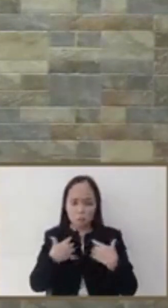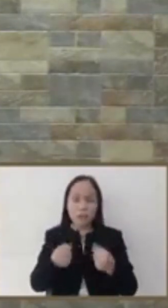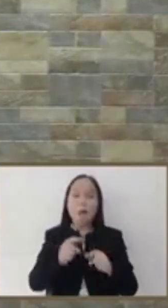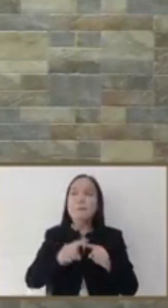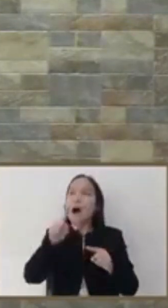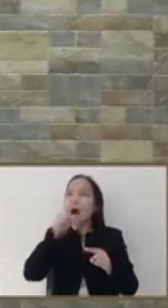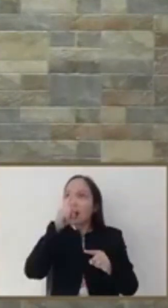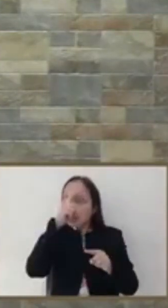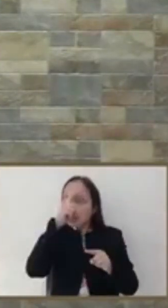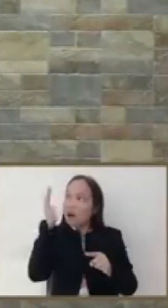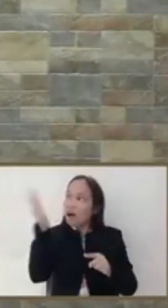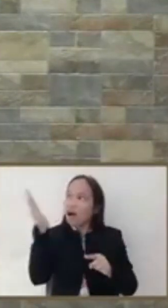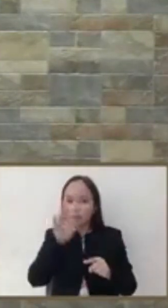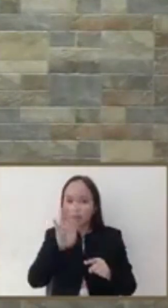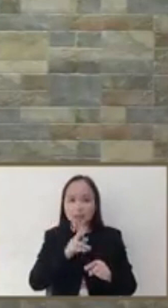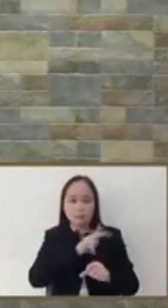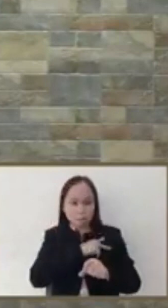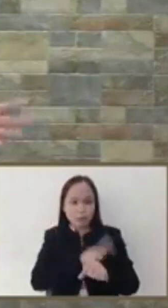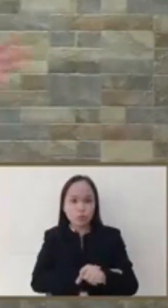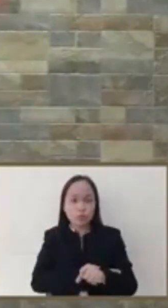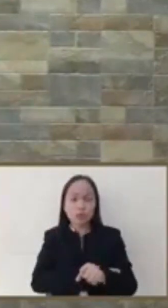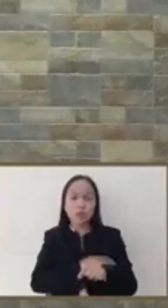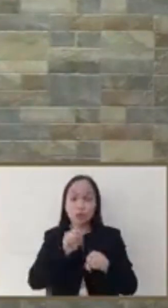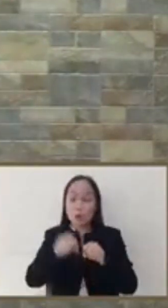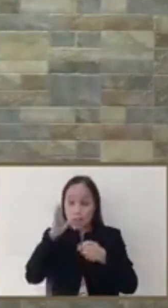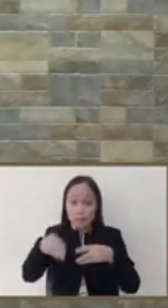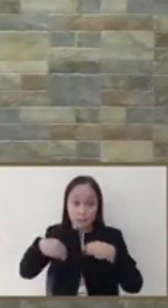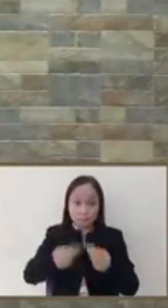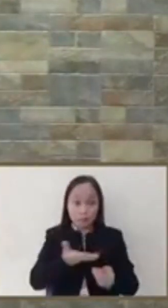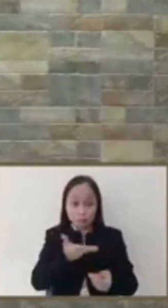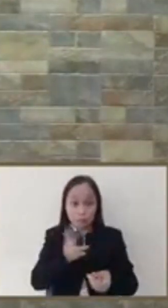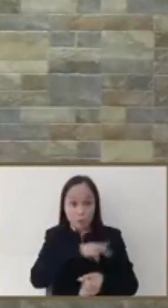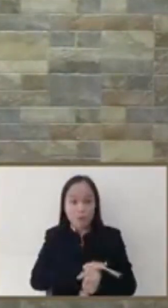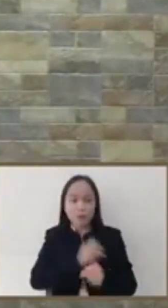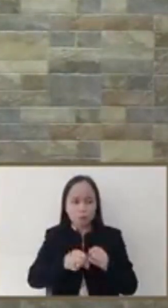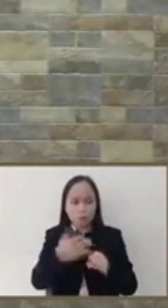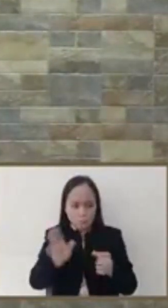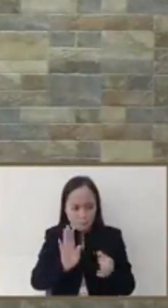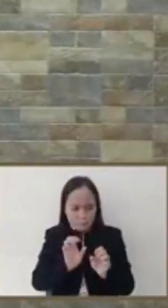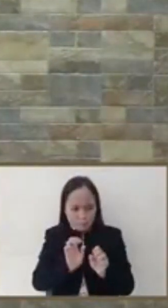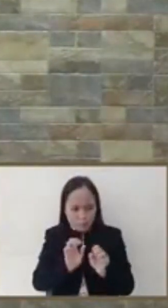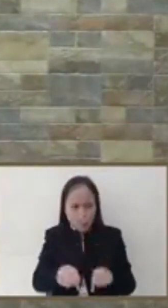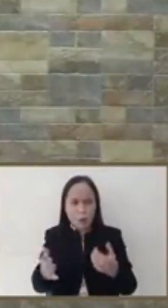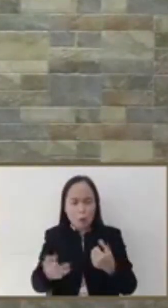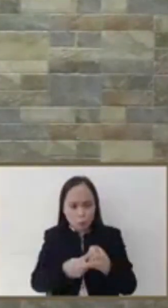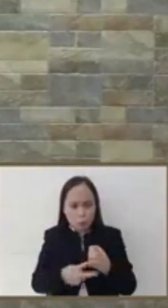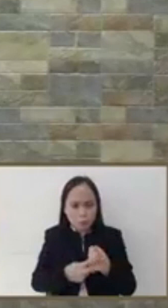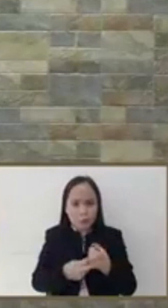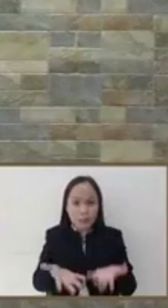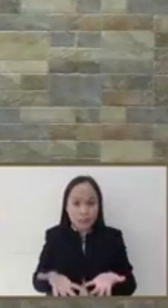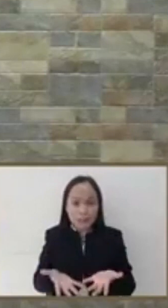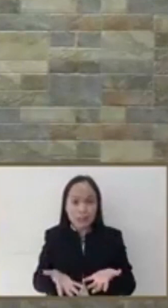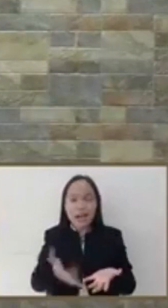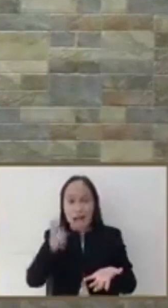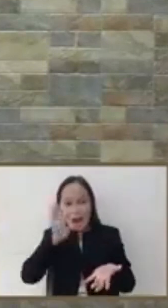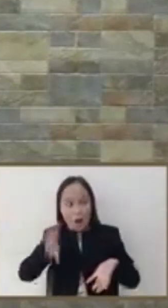ng Diyos. Kaya kung binibigyan ka ng Diyos ng kakayahan, ay pwede ka makapag-imbak. So ang problema natin ngayon, pag nag-imbak tayo ngayon, pinayagan tayo